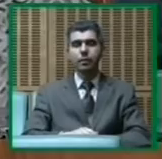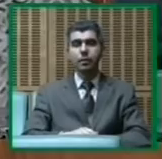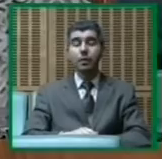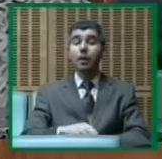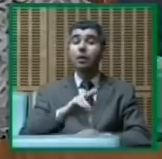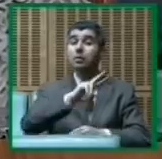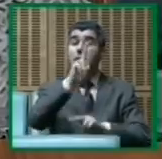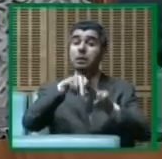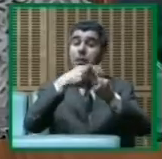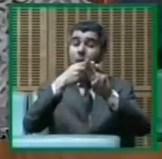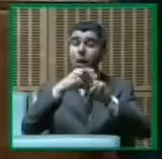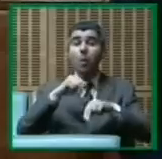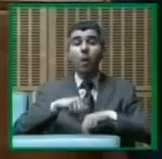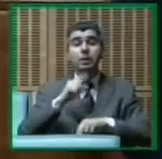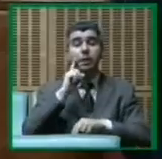الوزيرة.